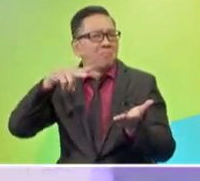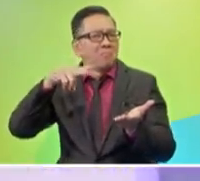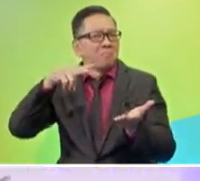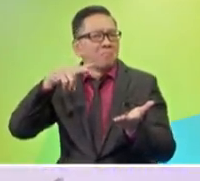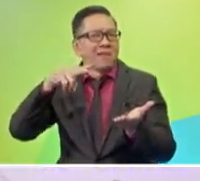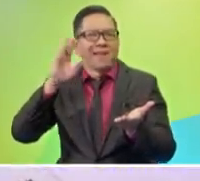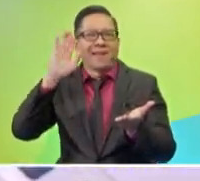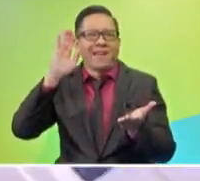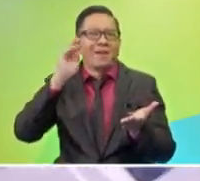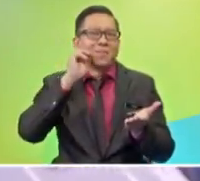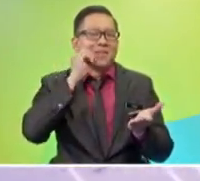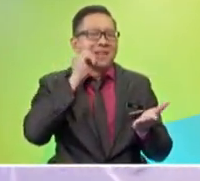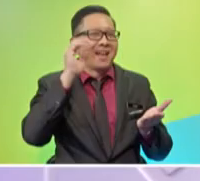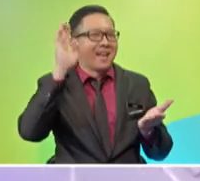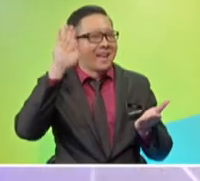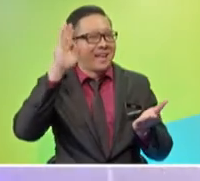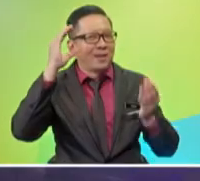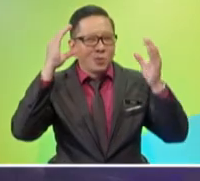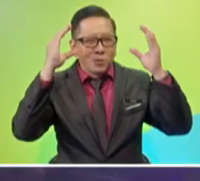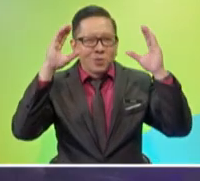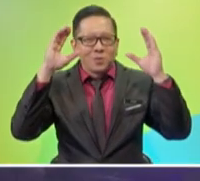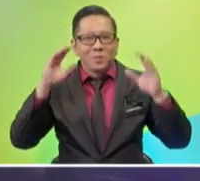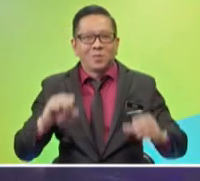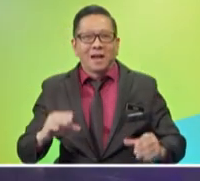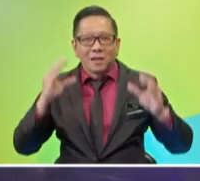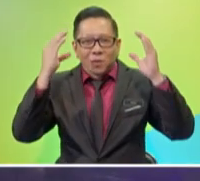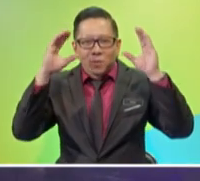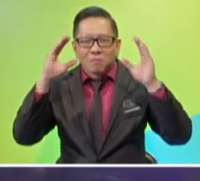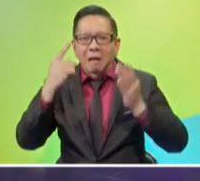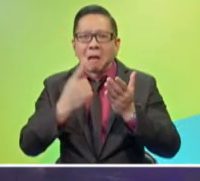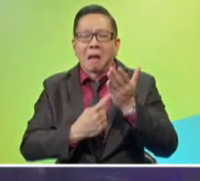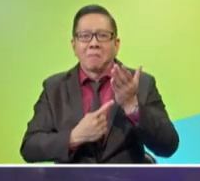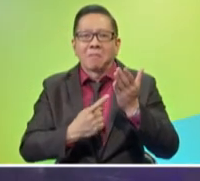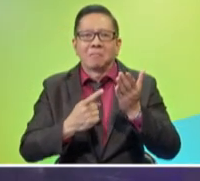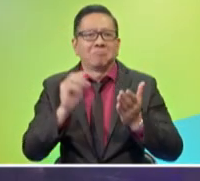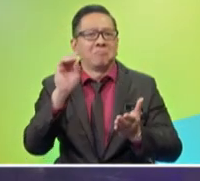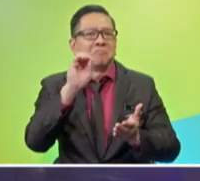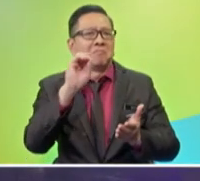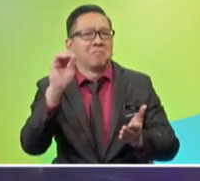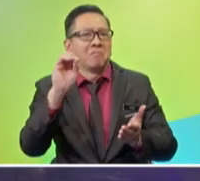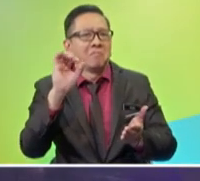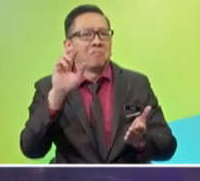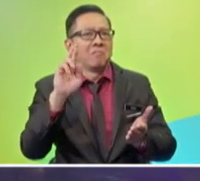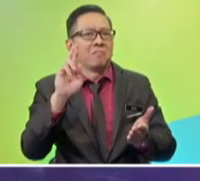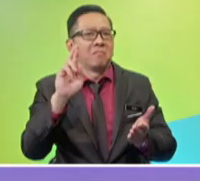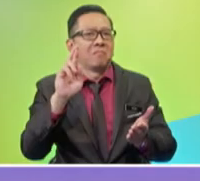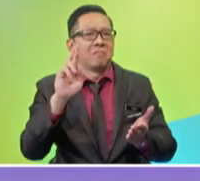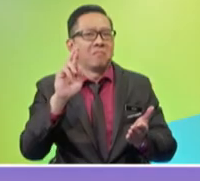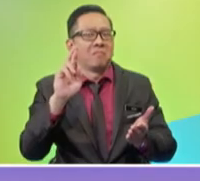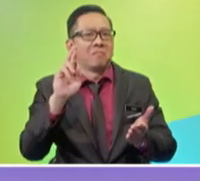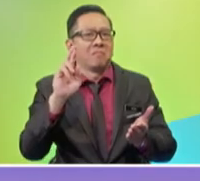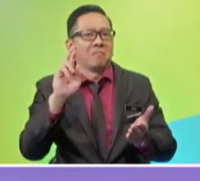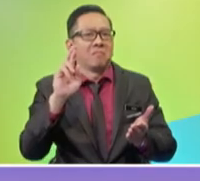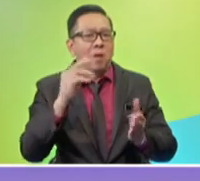Mira. Eh, hai cikgu. Hai. Cikgu. Apa Sifar ni cikgu? Ha, Mira tengok dalam bakul tu ada apa-apa tak?